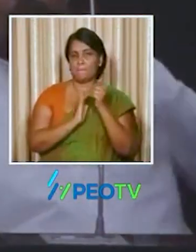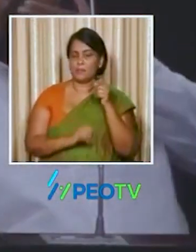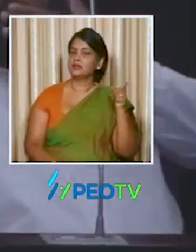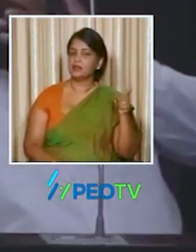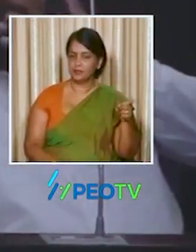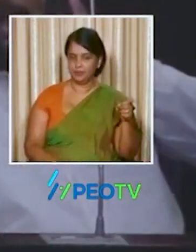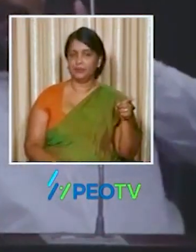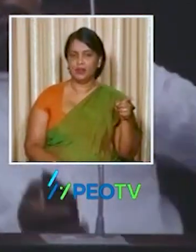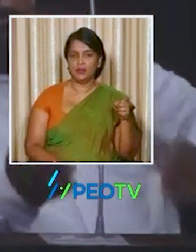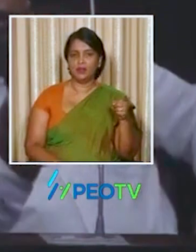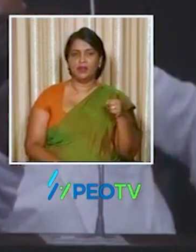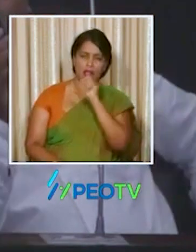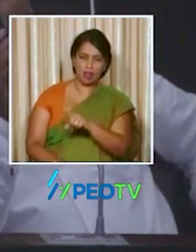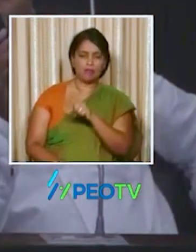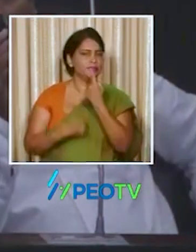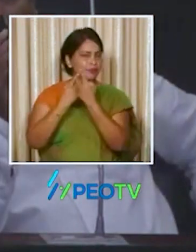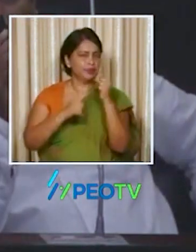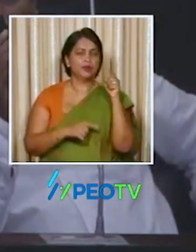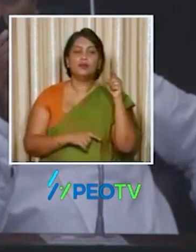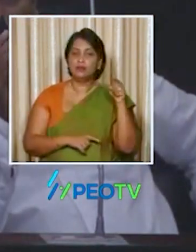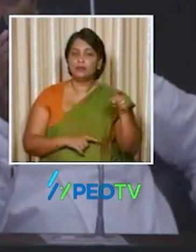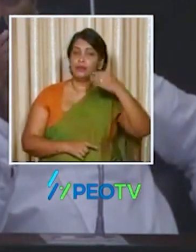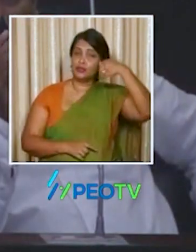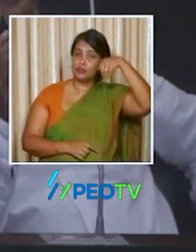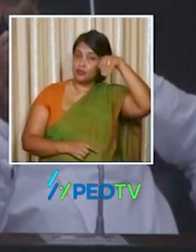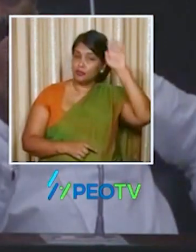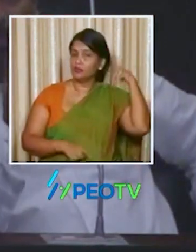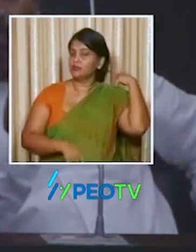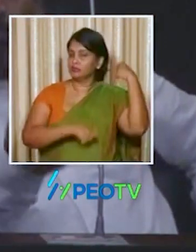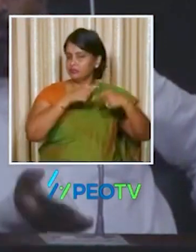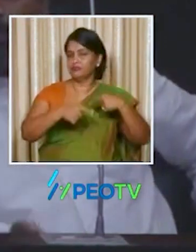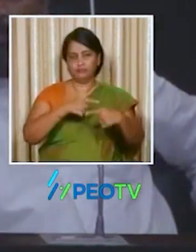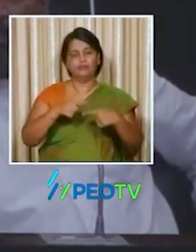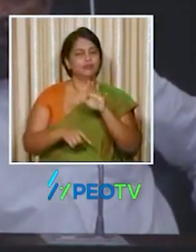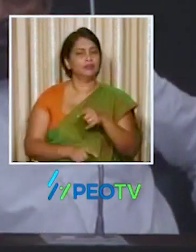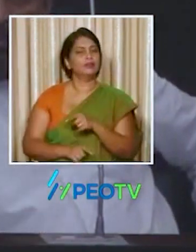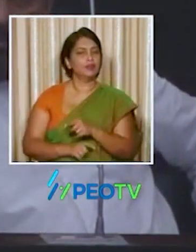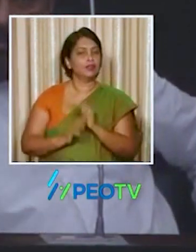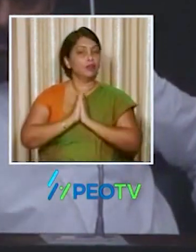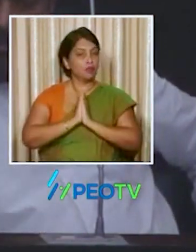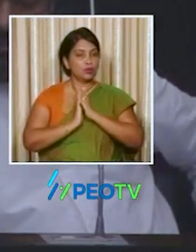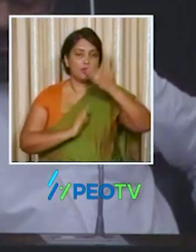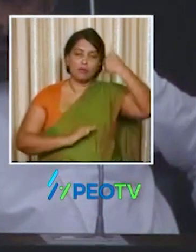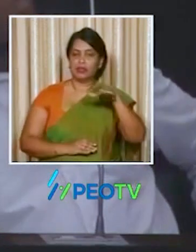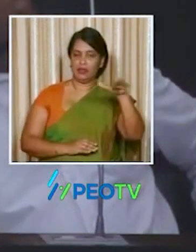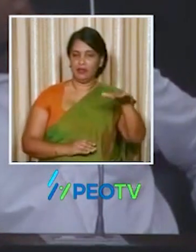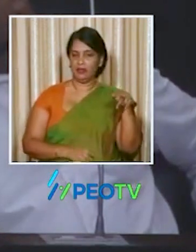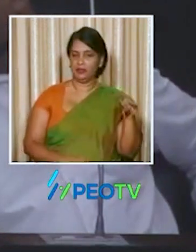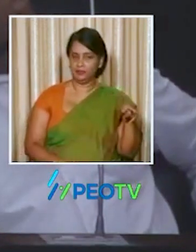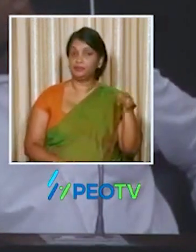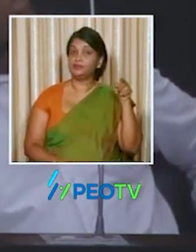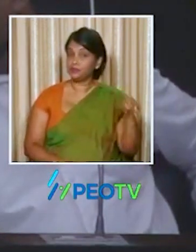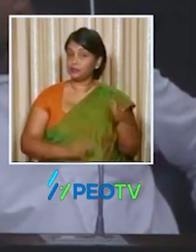තියෙනවා. වෙඩි කිනරි මලේ කියලත් මේකට කියනවා. මේ ක්‍රිස්තු වර්ෂ 2-3 තරම් ඈත ඉතිහාසයට දිව යන බෞද්ධ පුරාවිද්‍යාත්මක ස්ථානයක්.